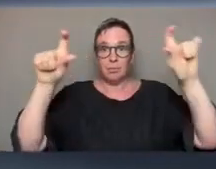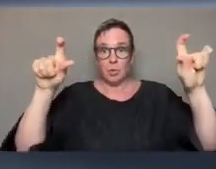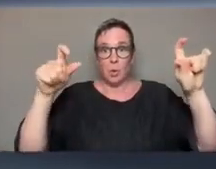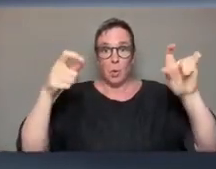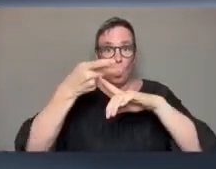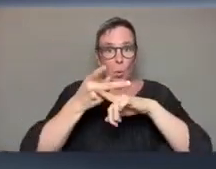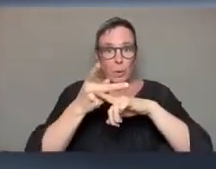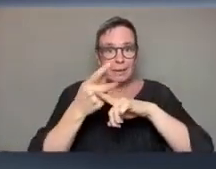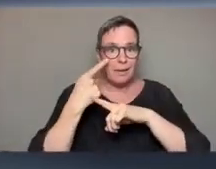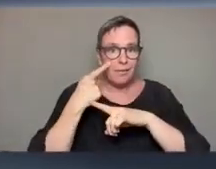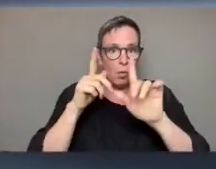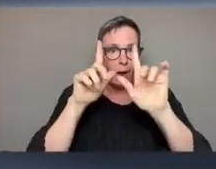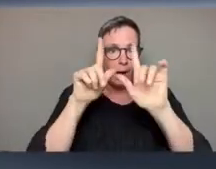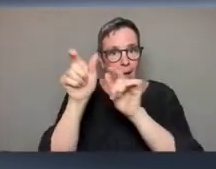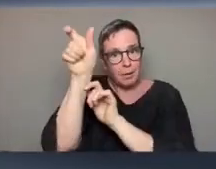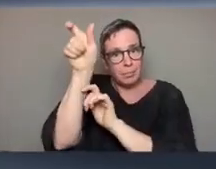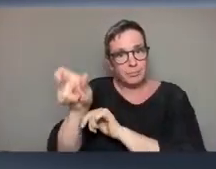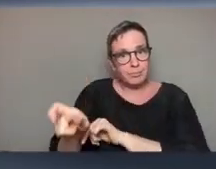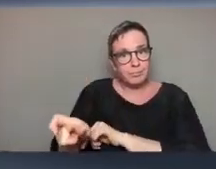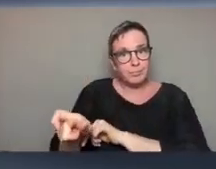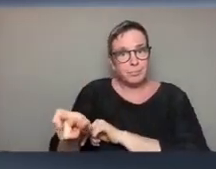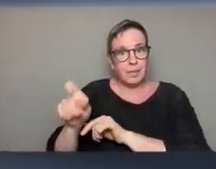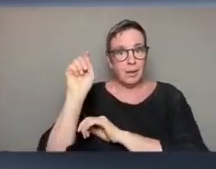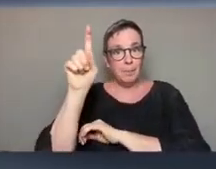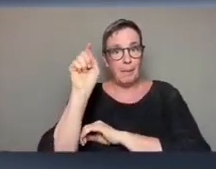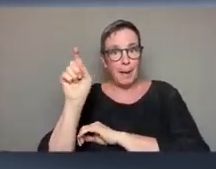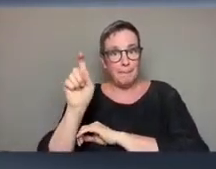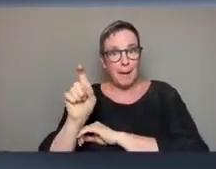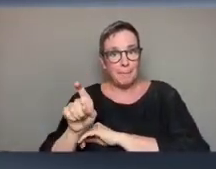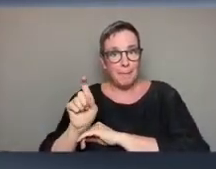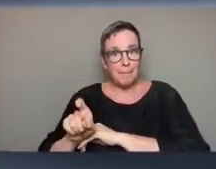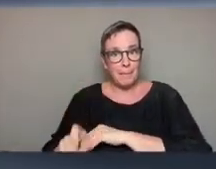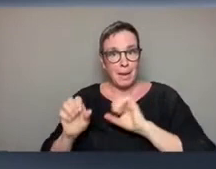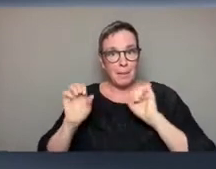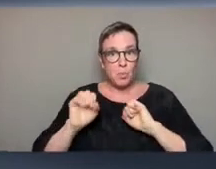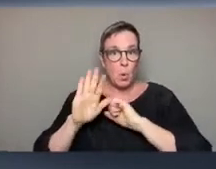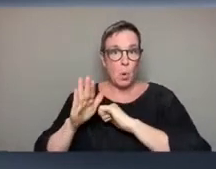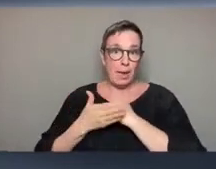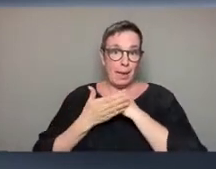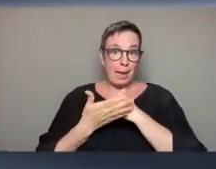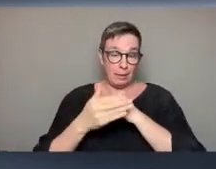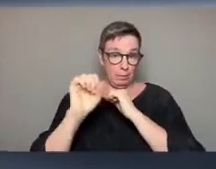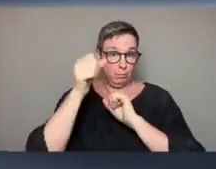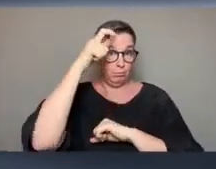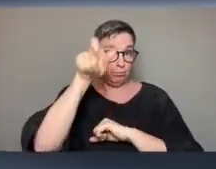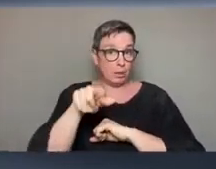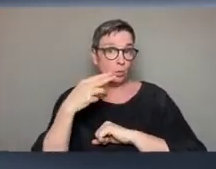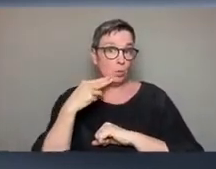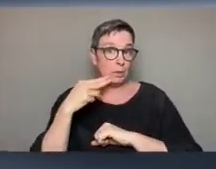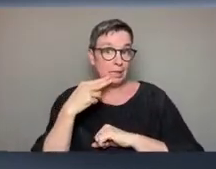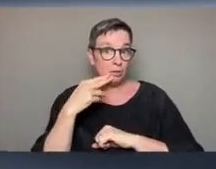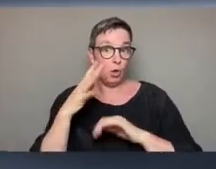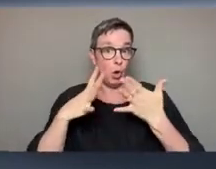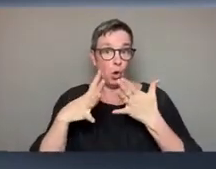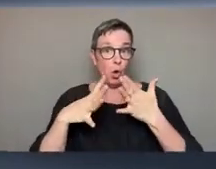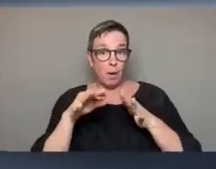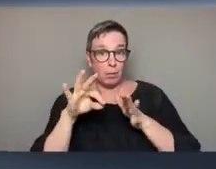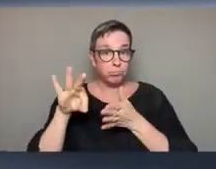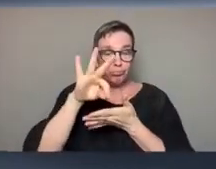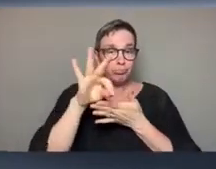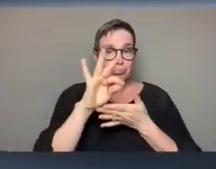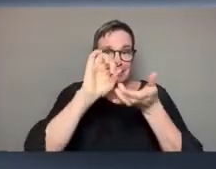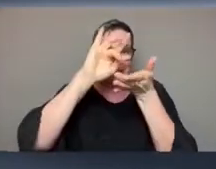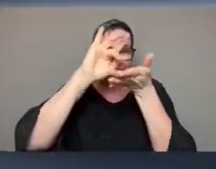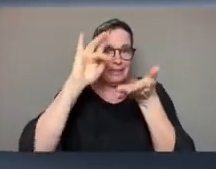voit à l'écran, qui contient plusieurs fonctionnalités pour aider les utilisateurs à naviguer sur le site. Donc il